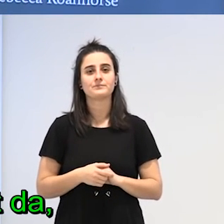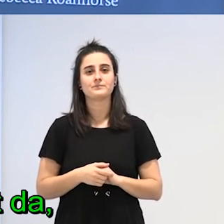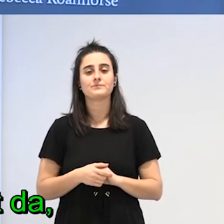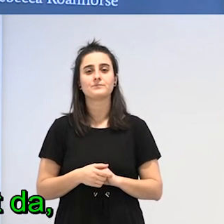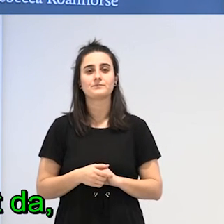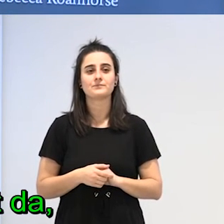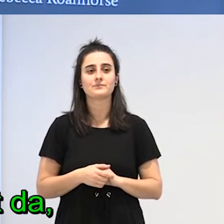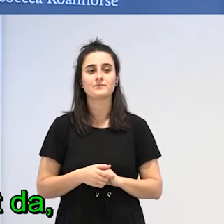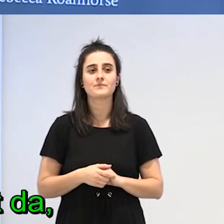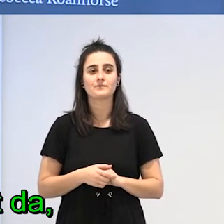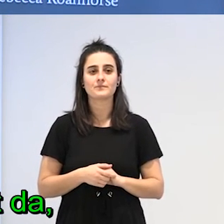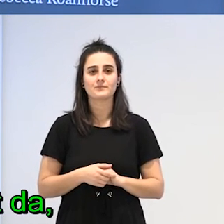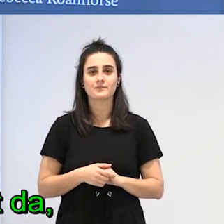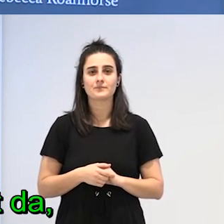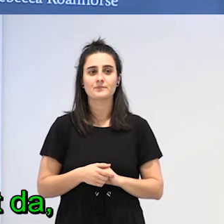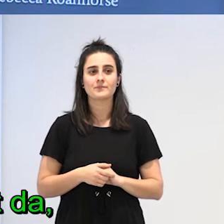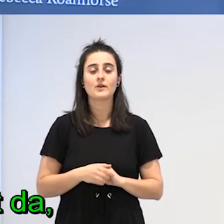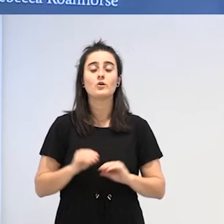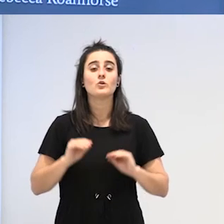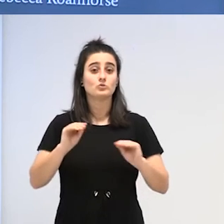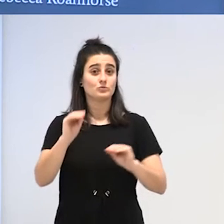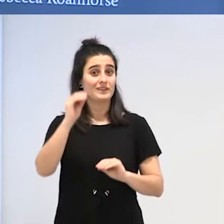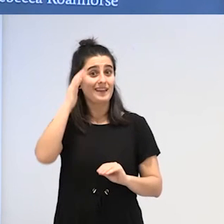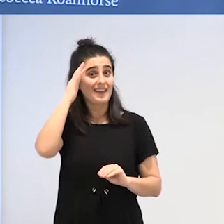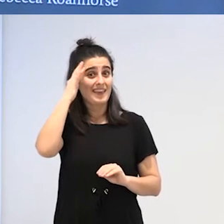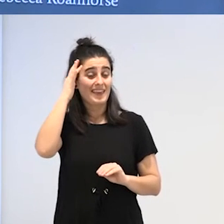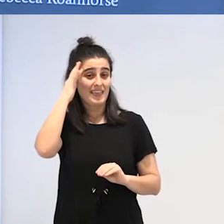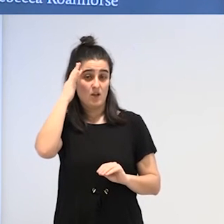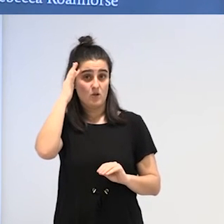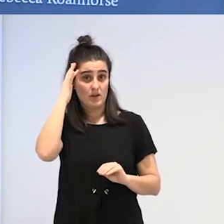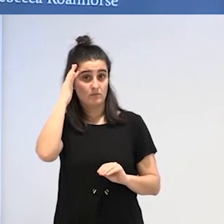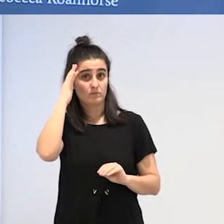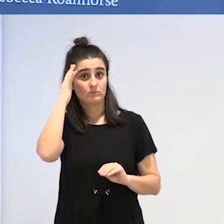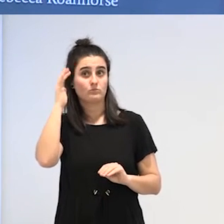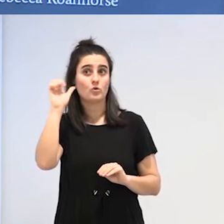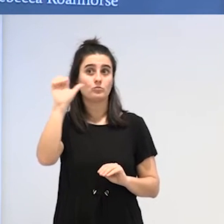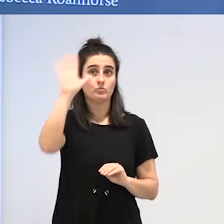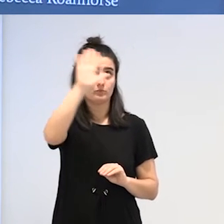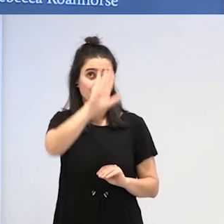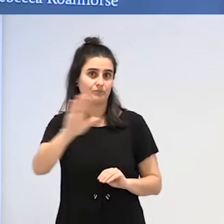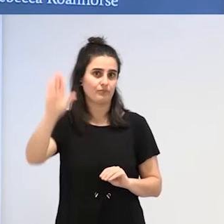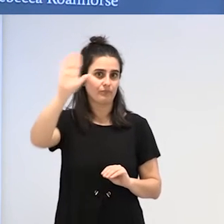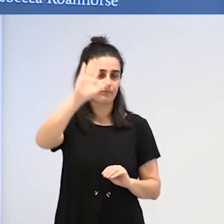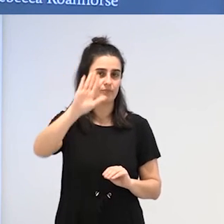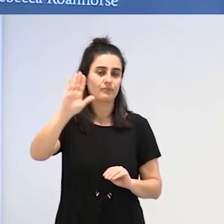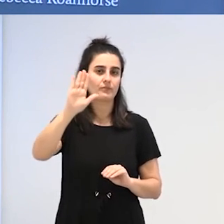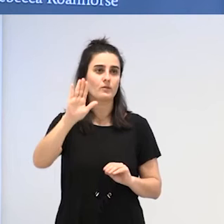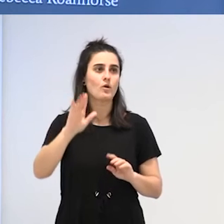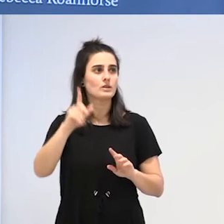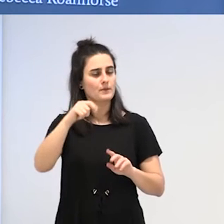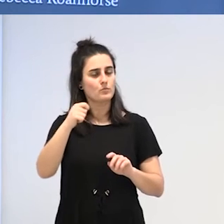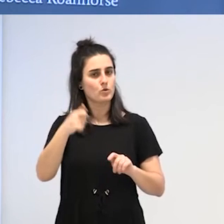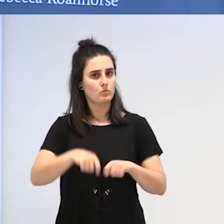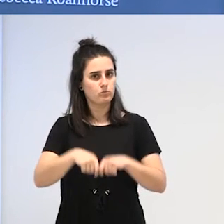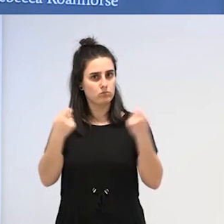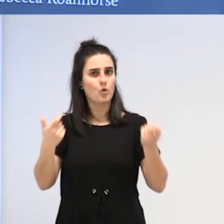Mendebaldeko ideologiekin apurtzen duen beste genero bat da, edo genero korriente mundu bat da, futurismo